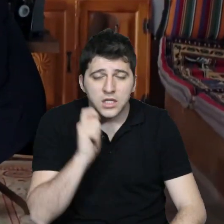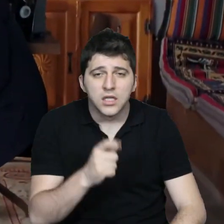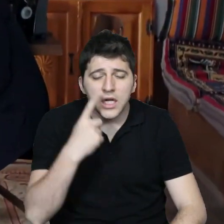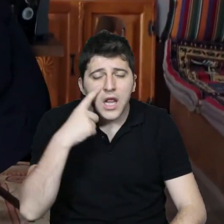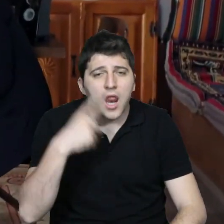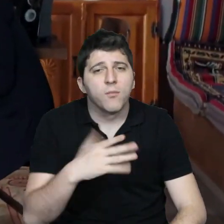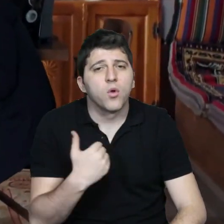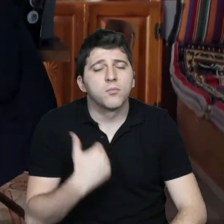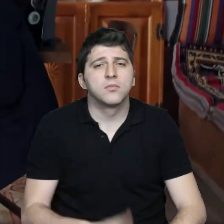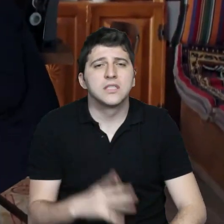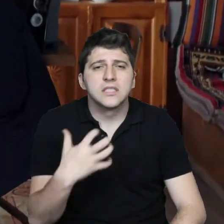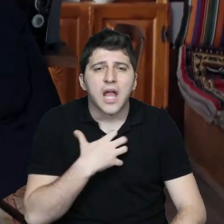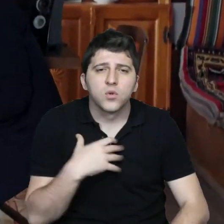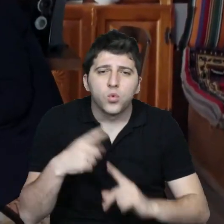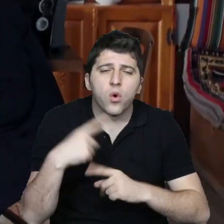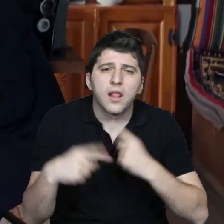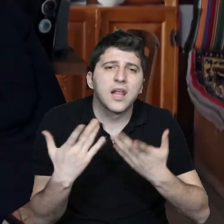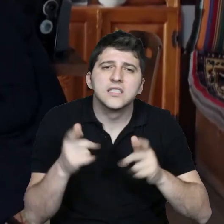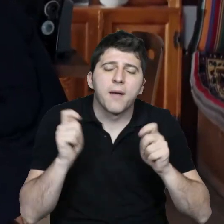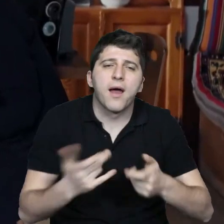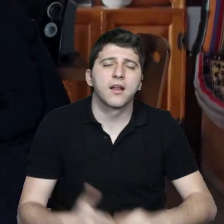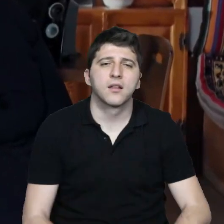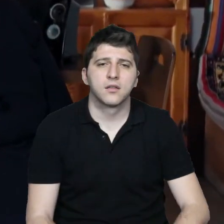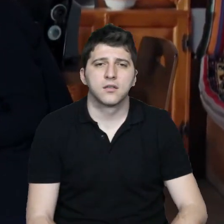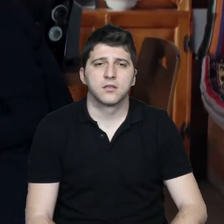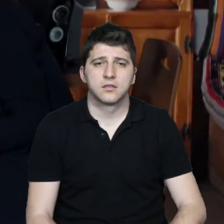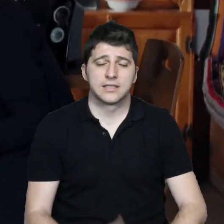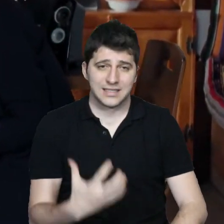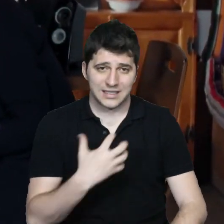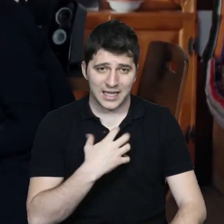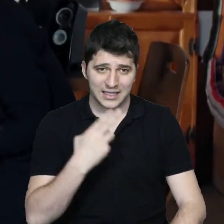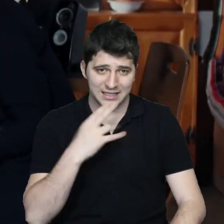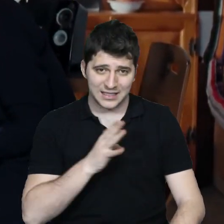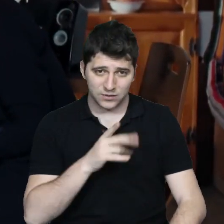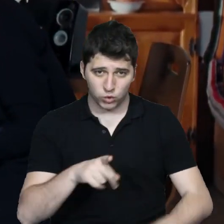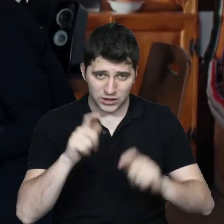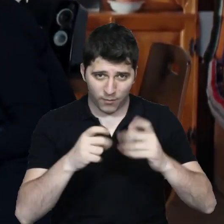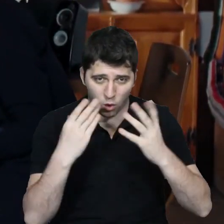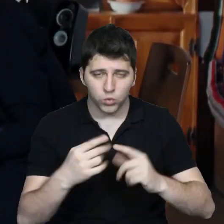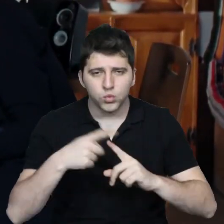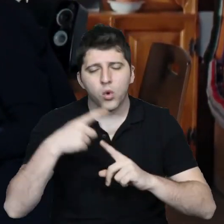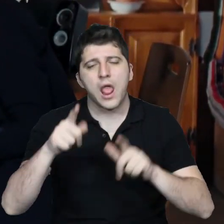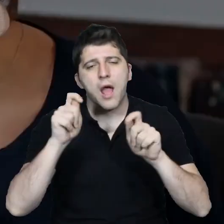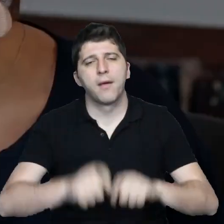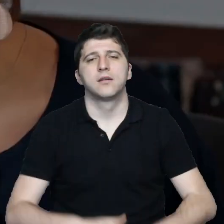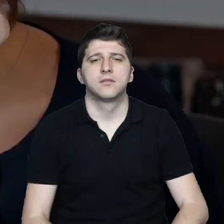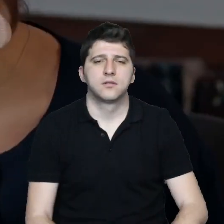Bir insan kendi torununa nasıl bunu yapar? Kendi kızına bunu yapan torununa da yapar